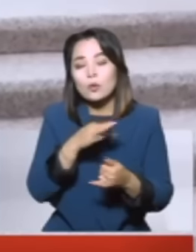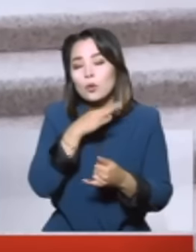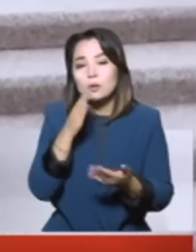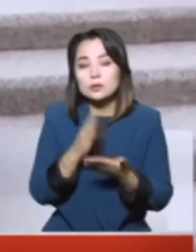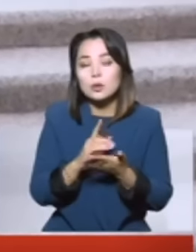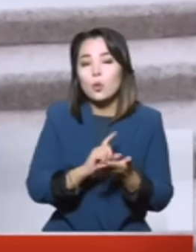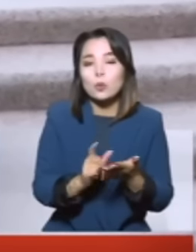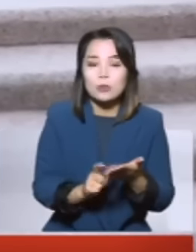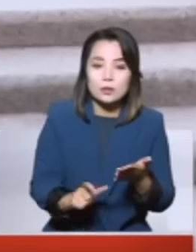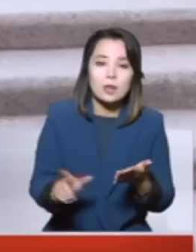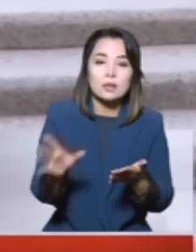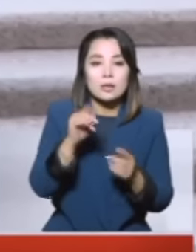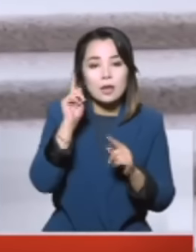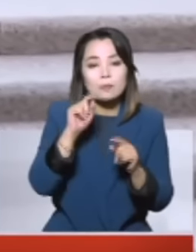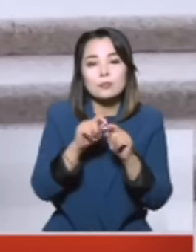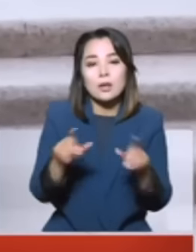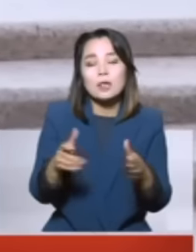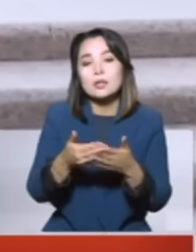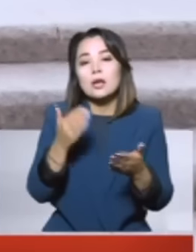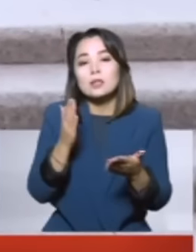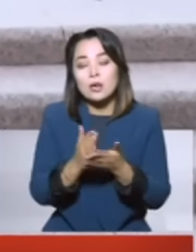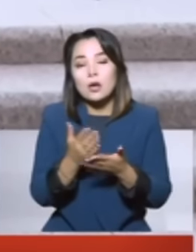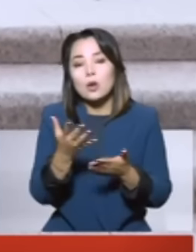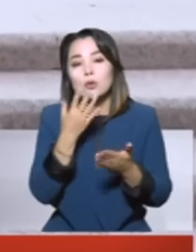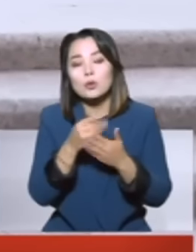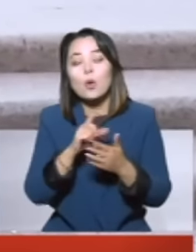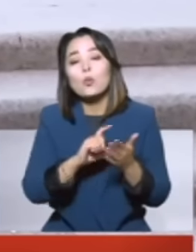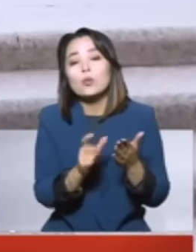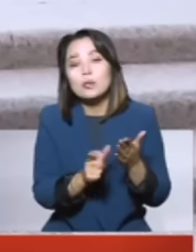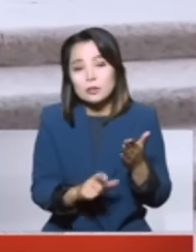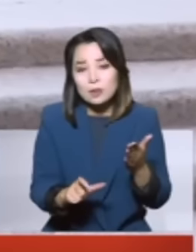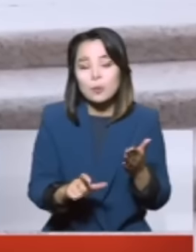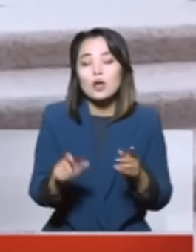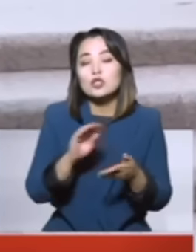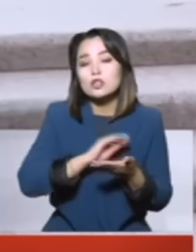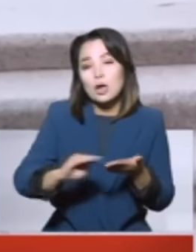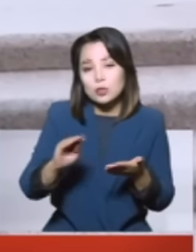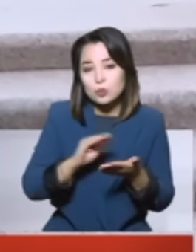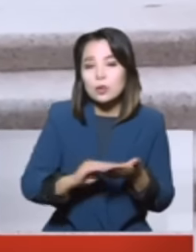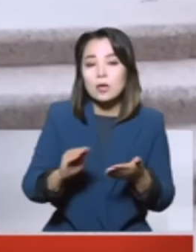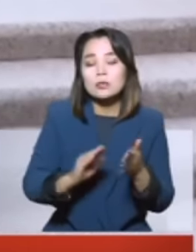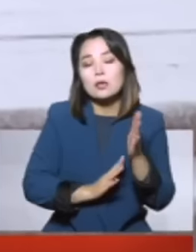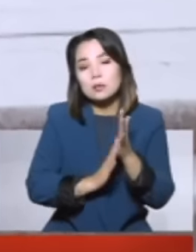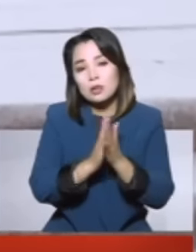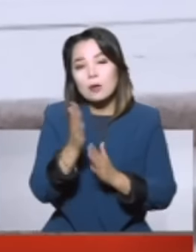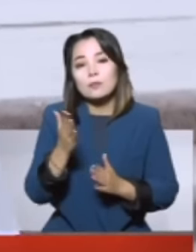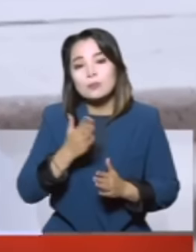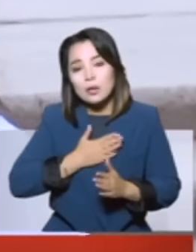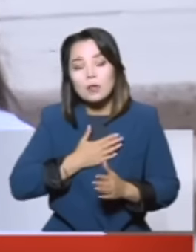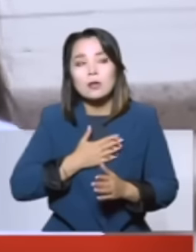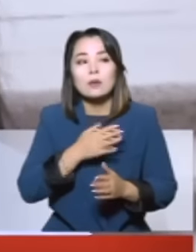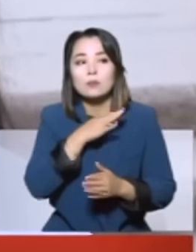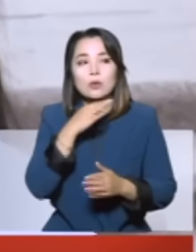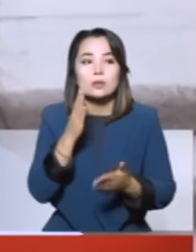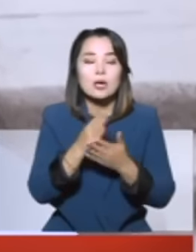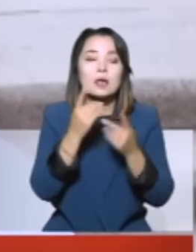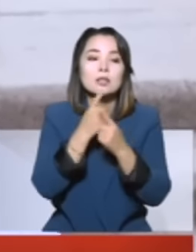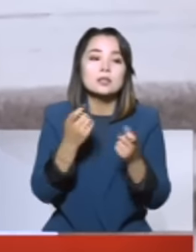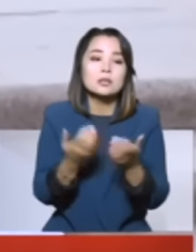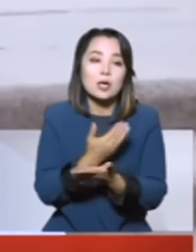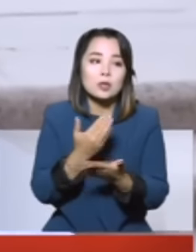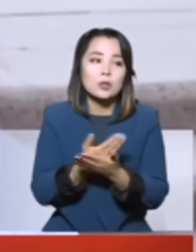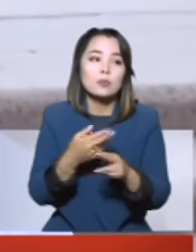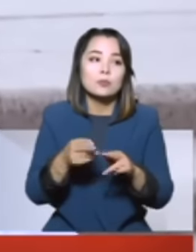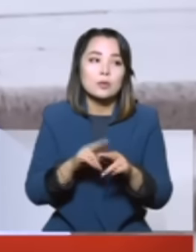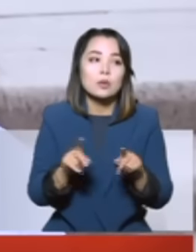бар. Өзіміз мектеп кезінен бастап сол кісінің өлеңдерімен, жазуларымен өскенбіз енді. Үсті басы ақырау түсі